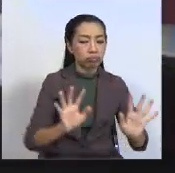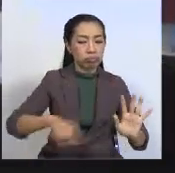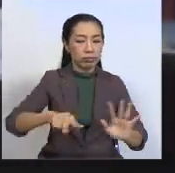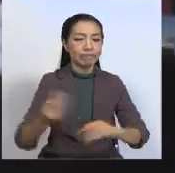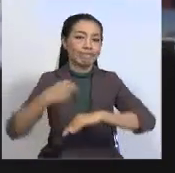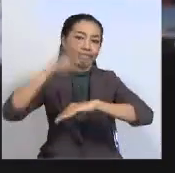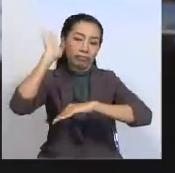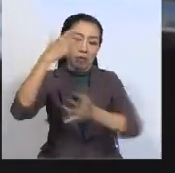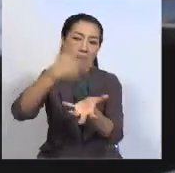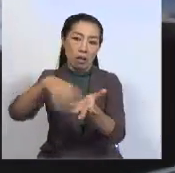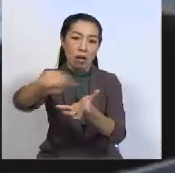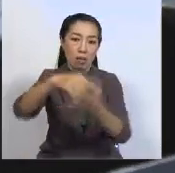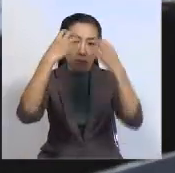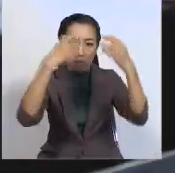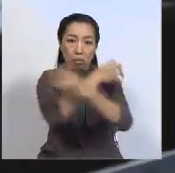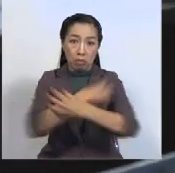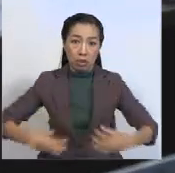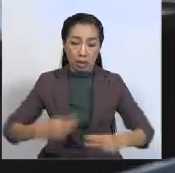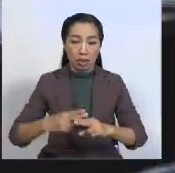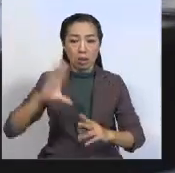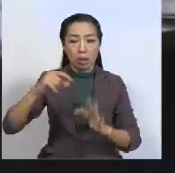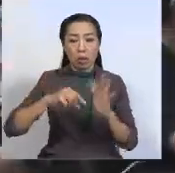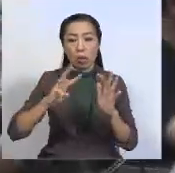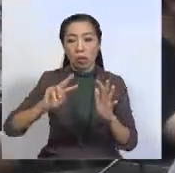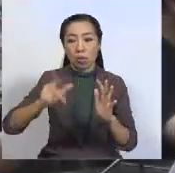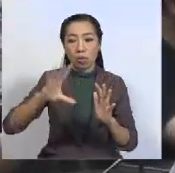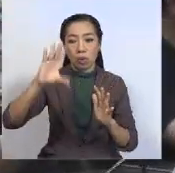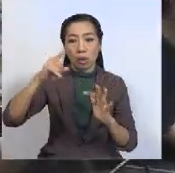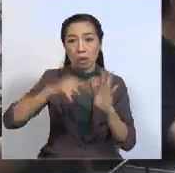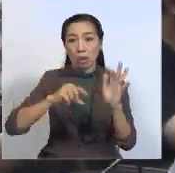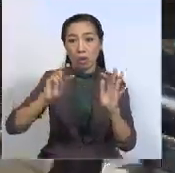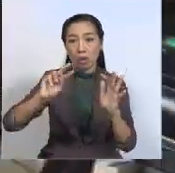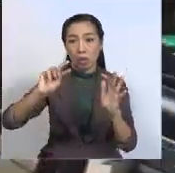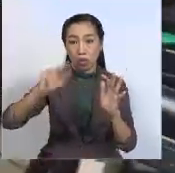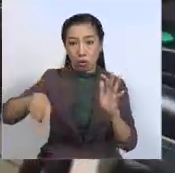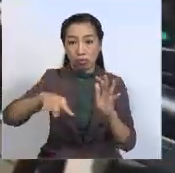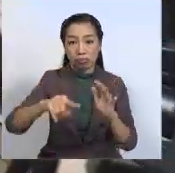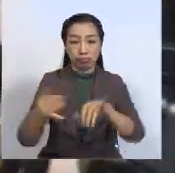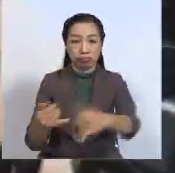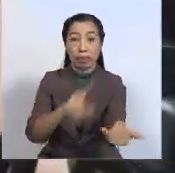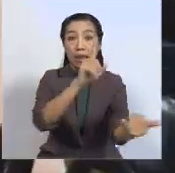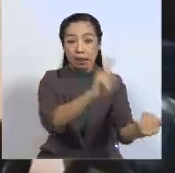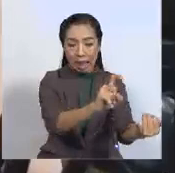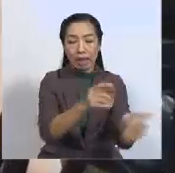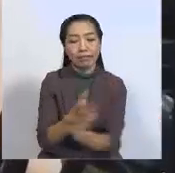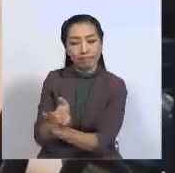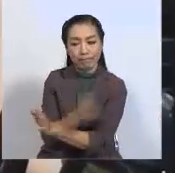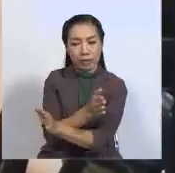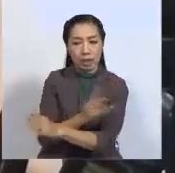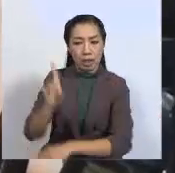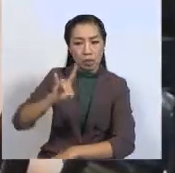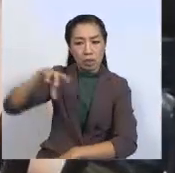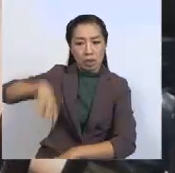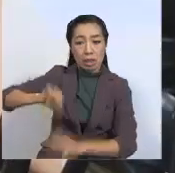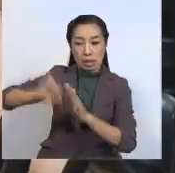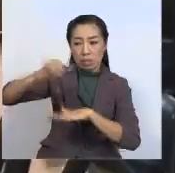การตายของแพนด้าช่วงๆที่ห้องประชุมอาคารสโมสรแพนด้าสวนสัตว์เชียงใหม่ซึ่งก่อนเริ่มแถลงข่าวผู้อำนวยการสวนสัตว์เชียงใหม่ได้